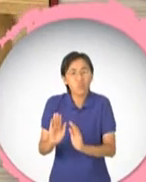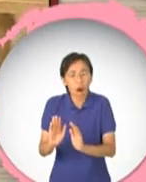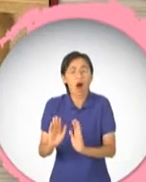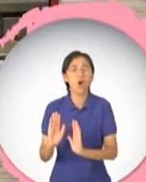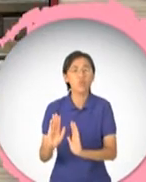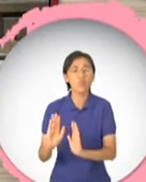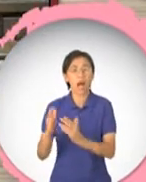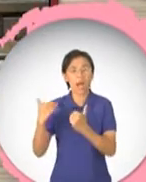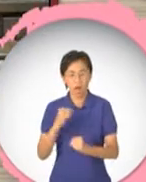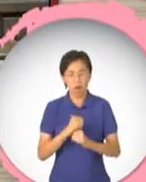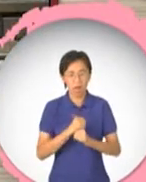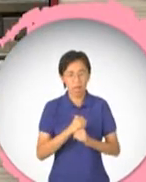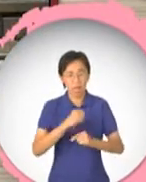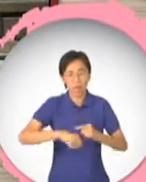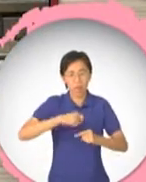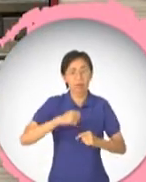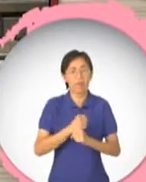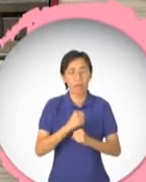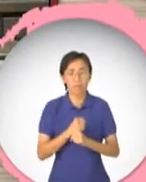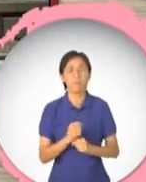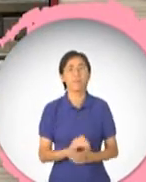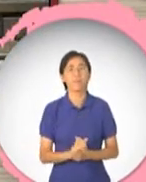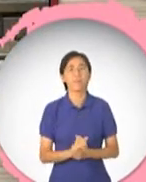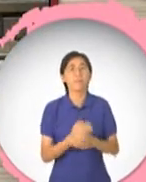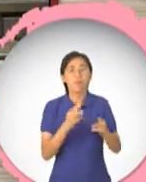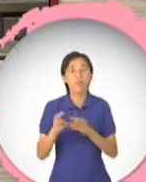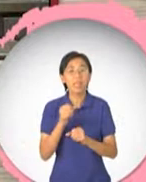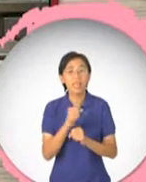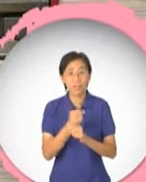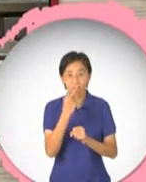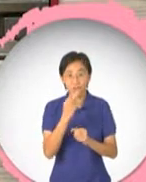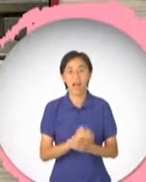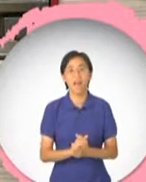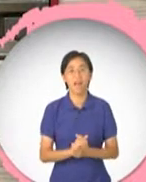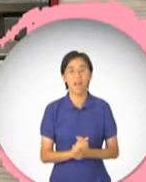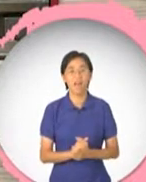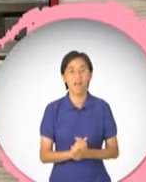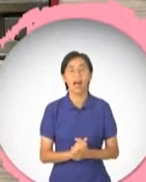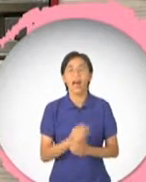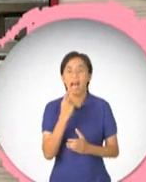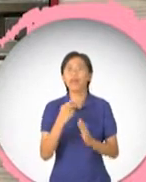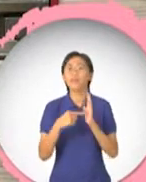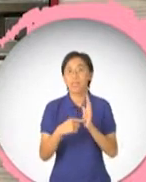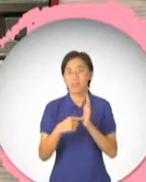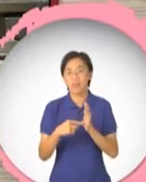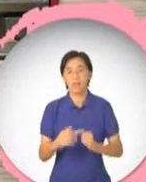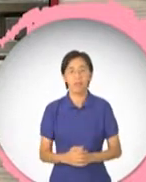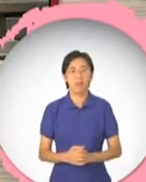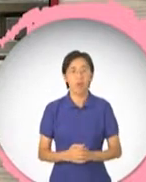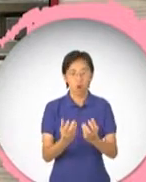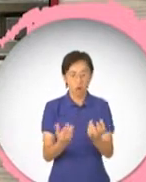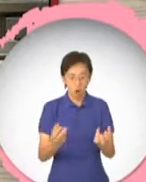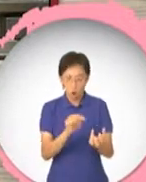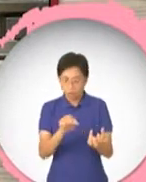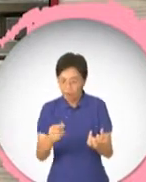าทำรูปร่างนะคะ ก็ลองทดลองทำในอีกรูปแบบนึง ครับ โดยไม่ต้องใช้ตัวช่วยนะครับถ้างั้นเรามาทำความรู้จักกับวัตถุดิบใน